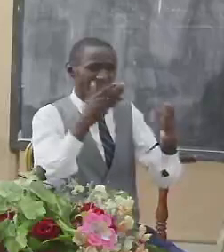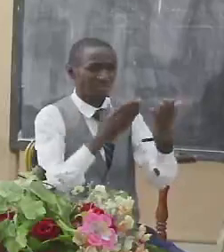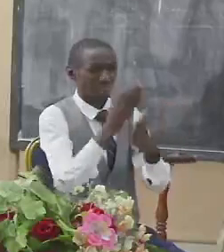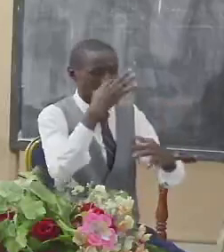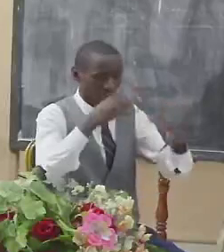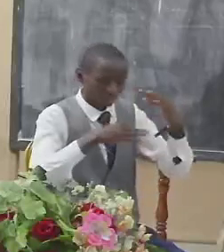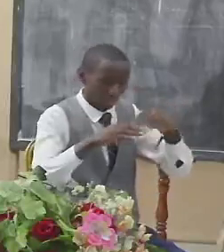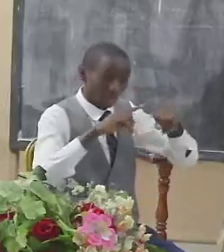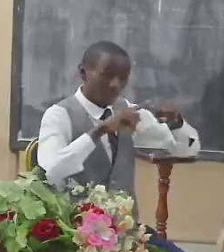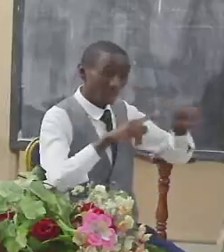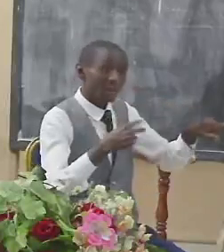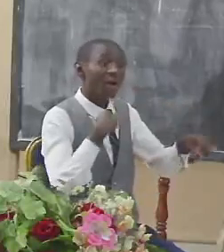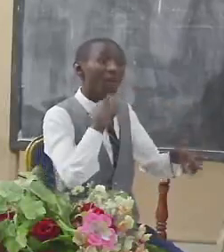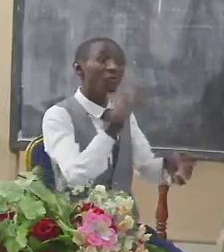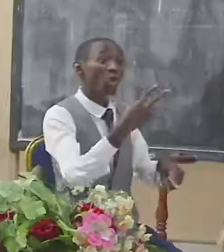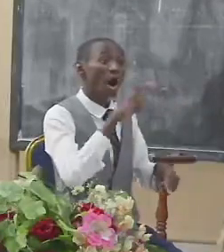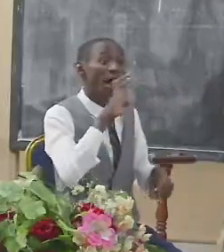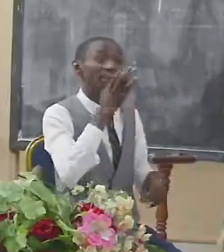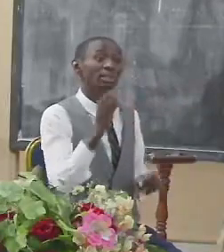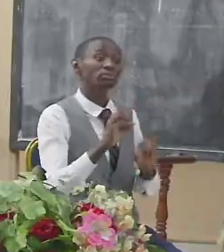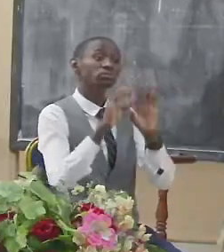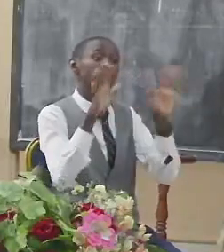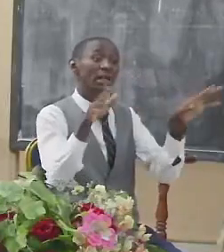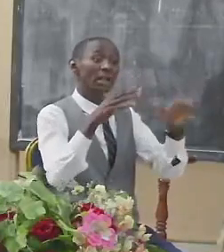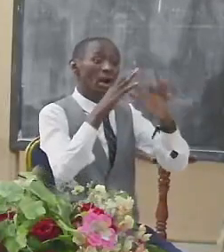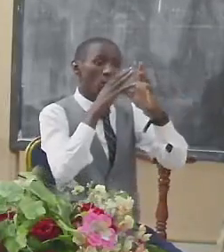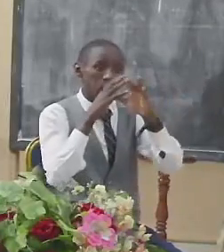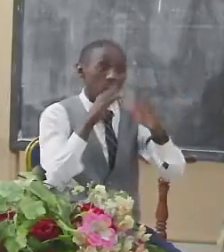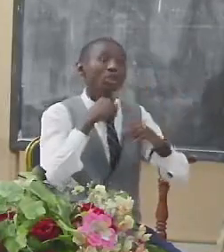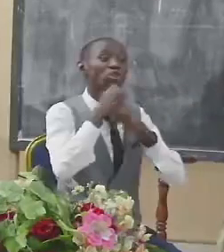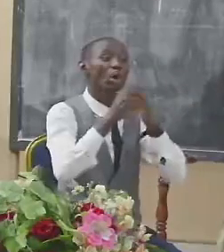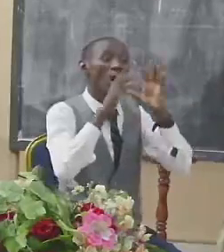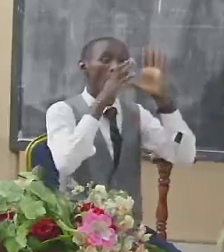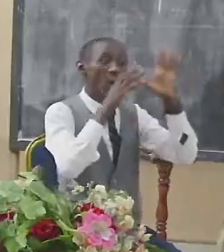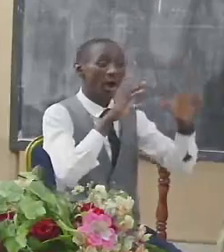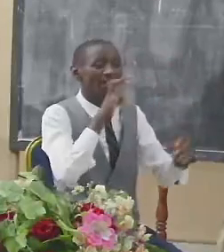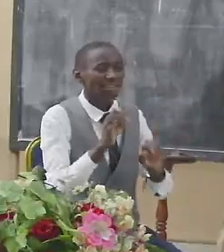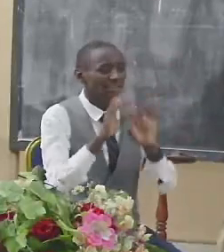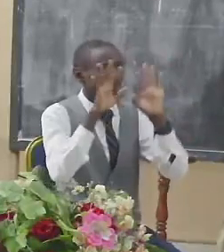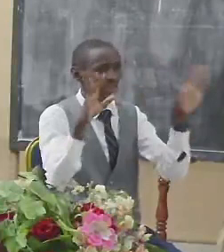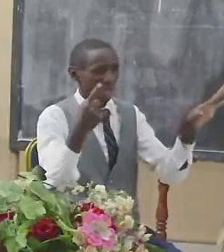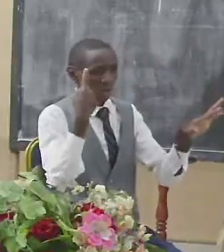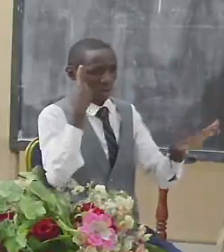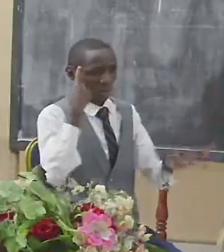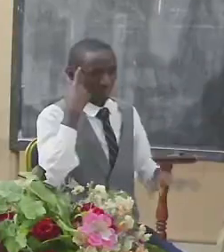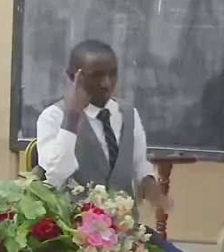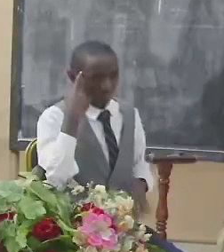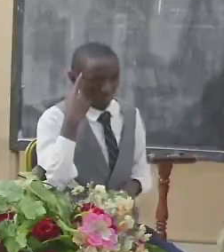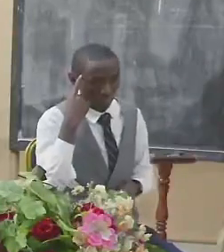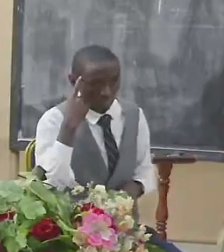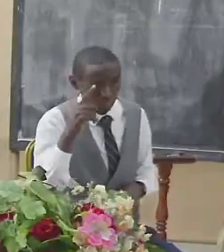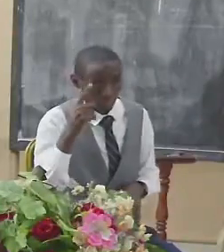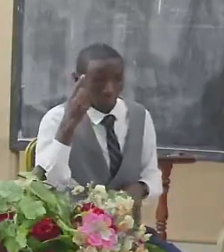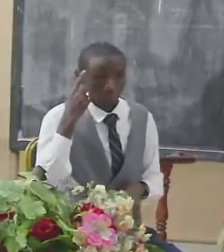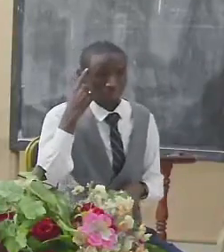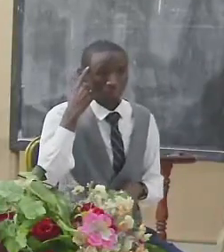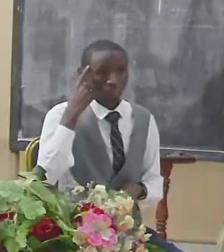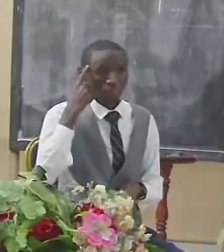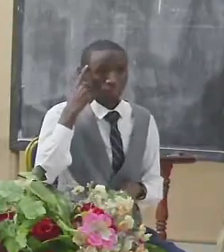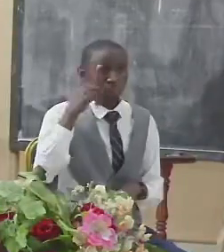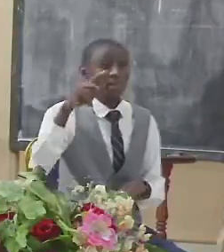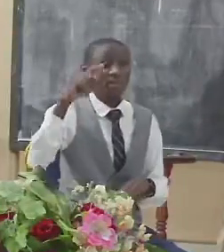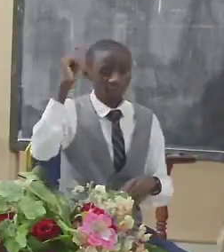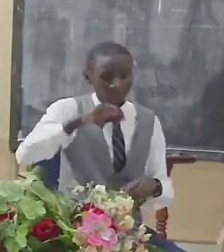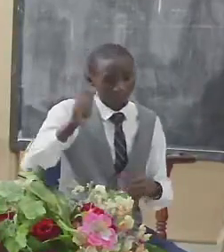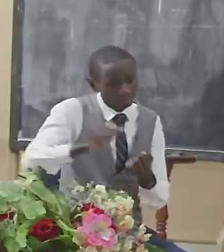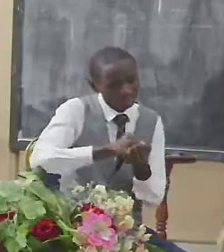était clair. Sauti ilikuwa wazi kabisa. Sauti ya baragumu ilikuwa wazi. Wanamwambia wende kule.